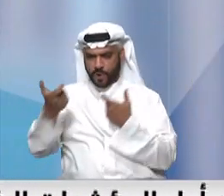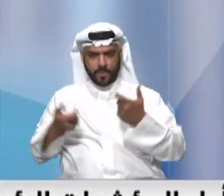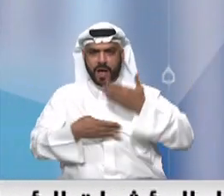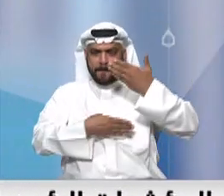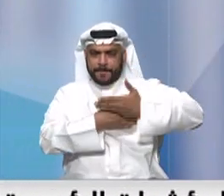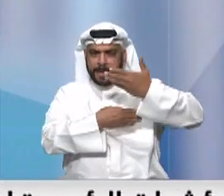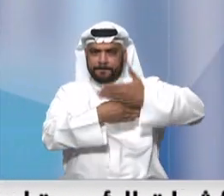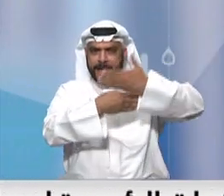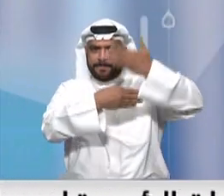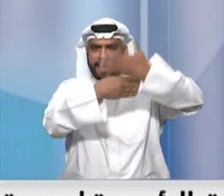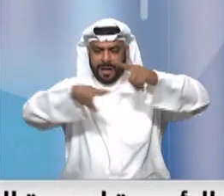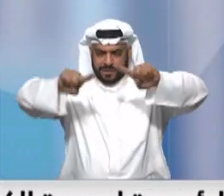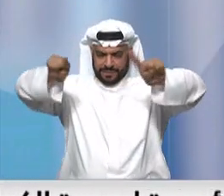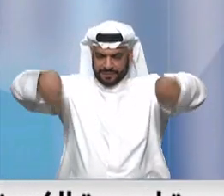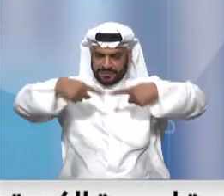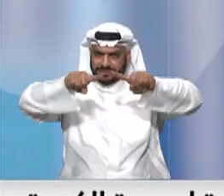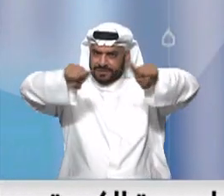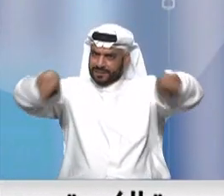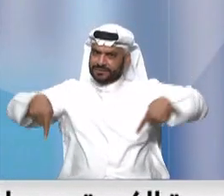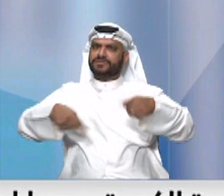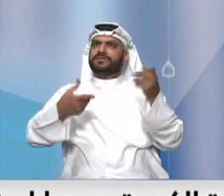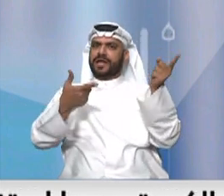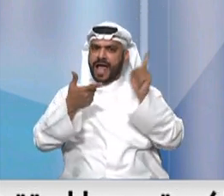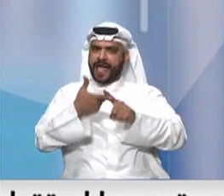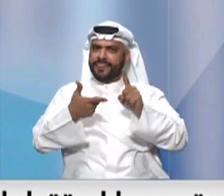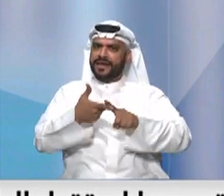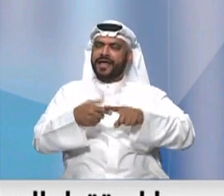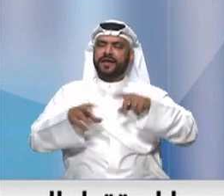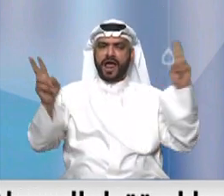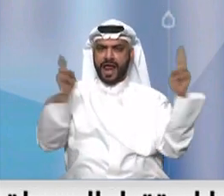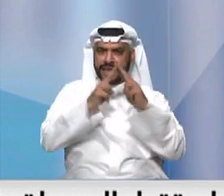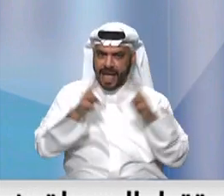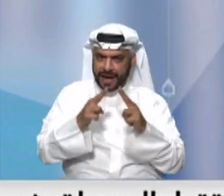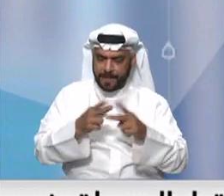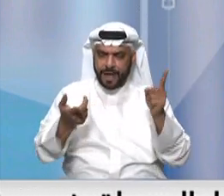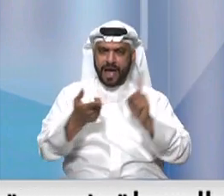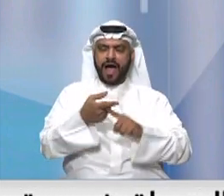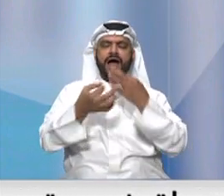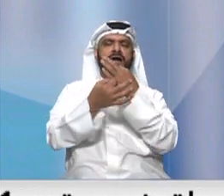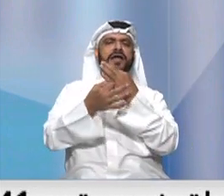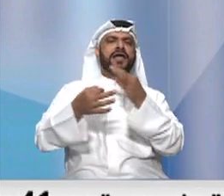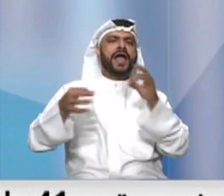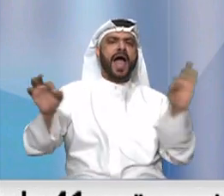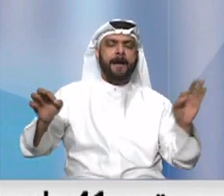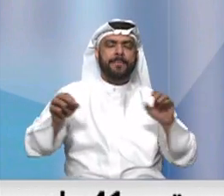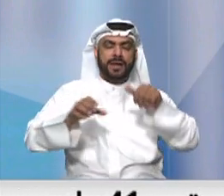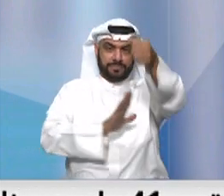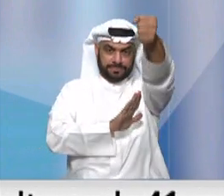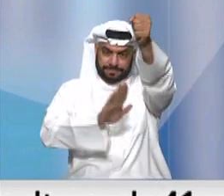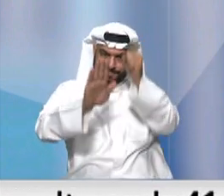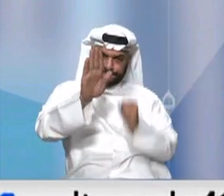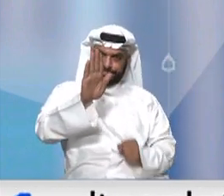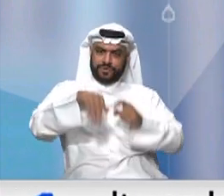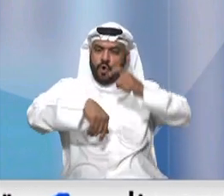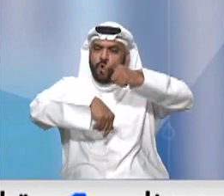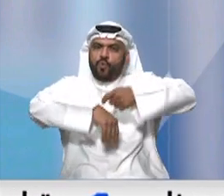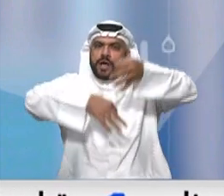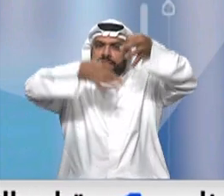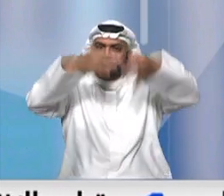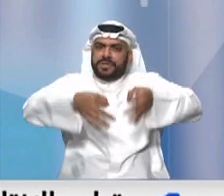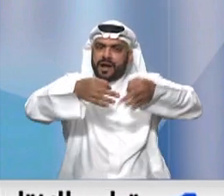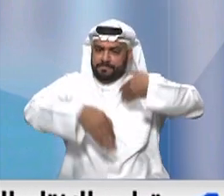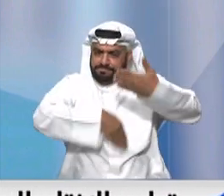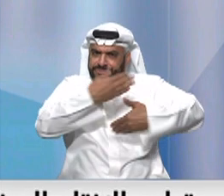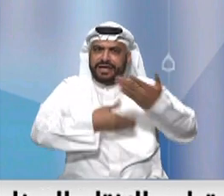مشاريع المباني العامه وخدمات الكهرباء ومحطات الكهرباء الرئيسيه واعداد البرنامج الزمني الخاص